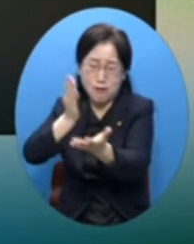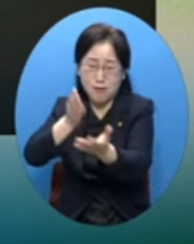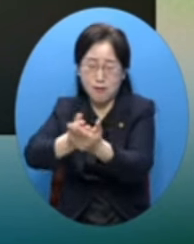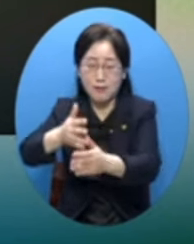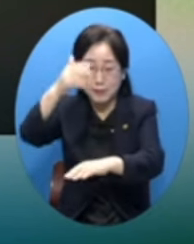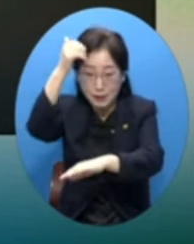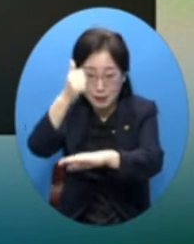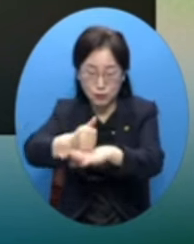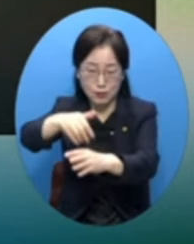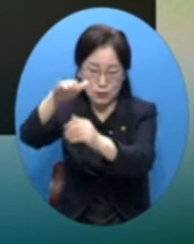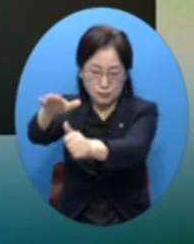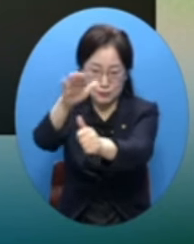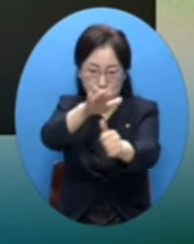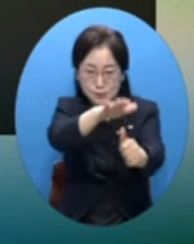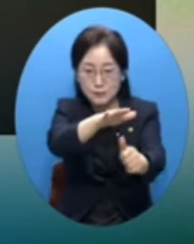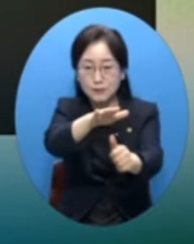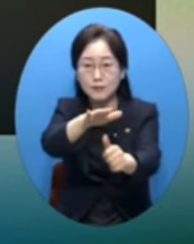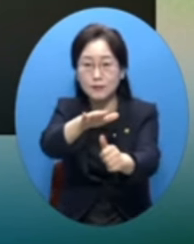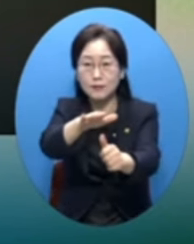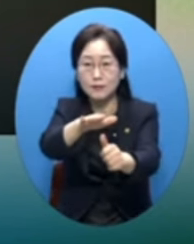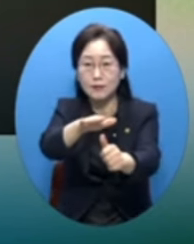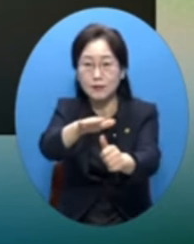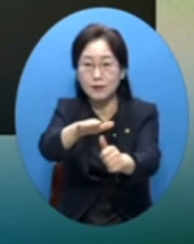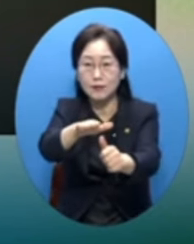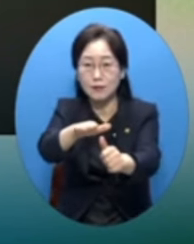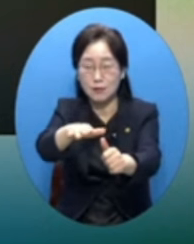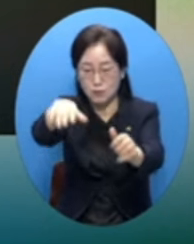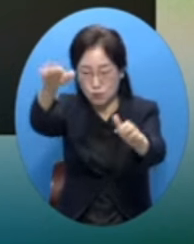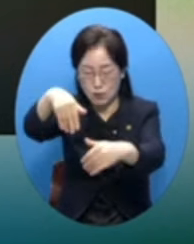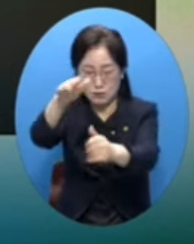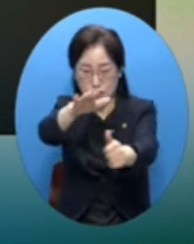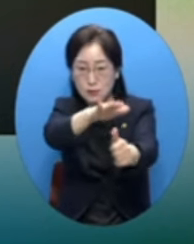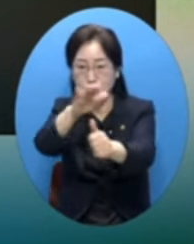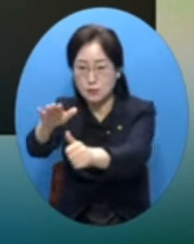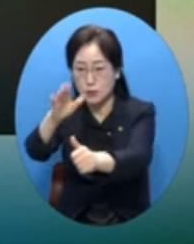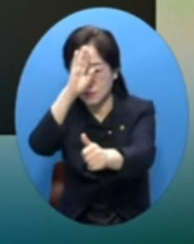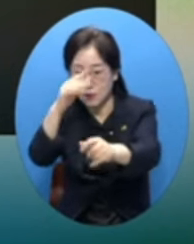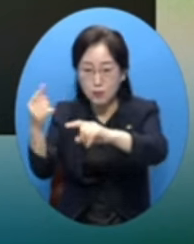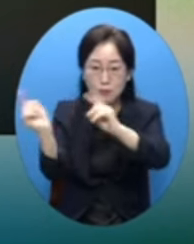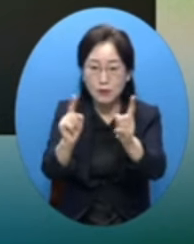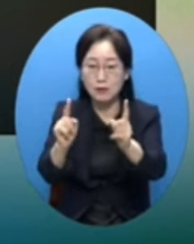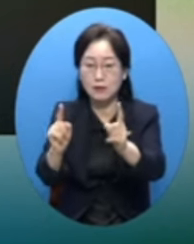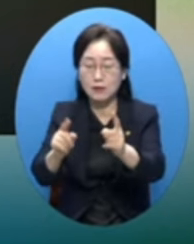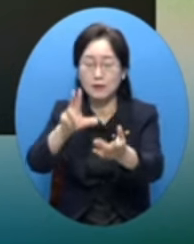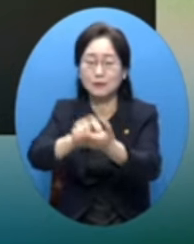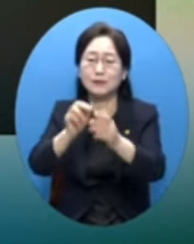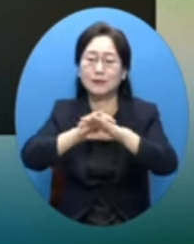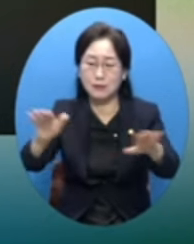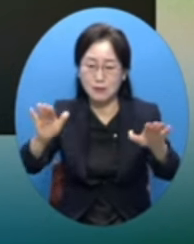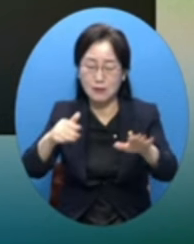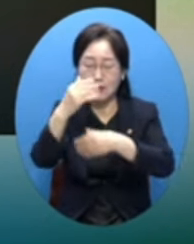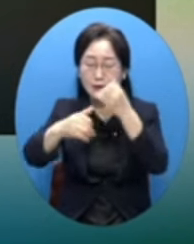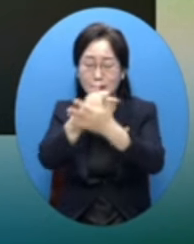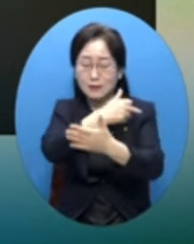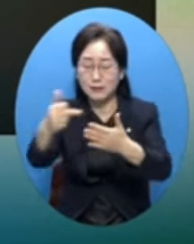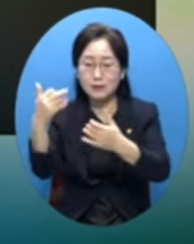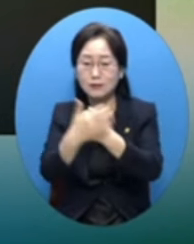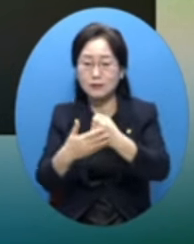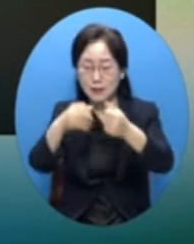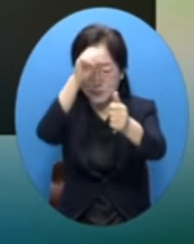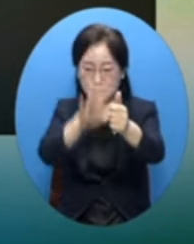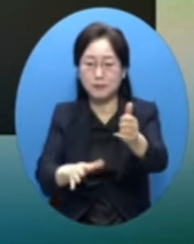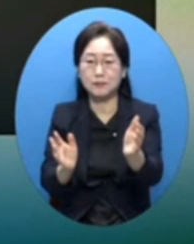할 때 나오는 사람들에게 기도를 할 때마다 병이 고침받고 문제가 해결되고 하나님의 큰 은혜가